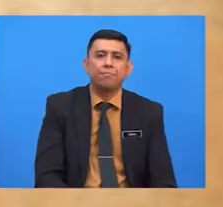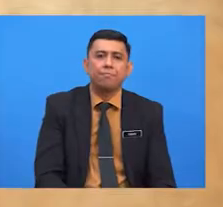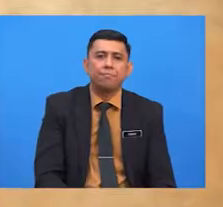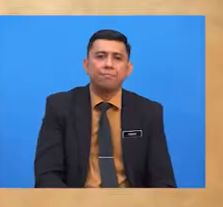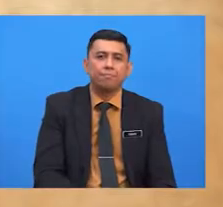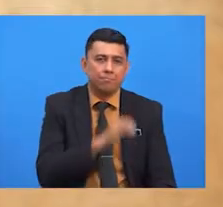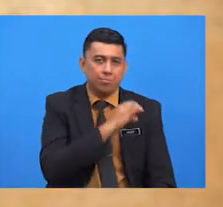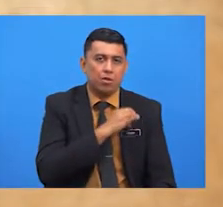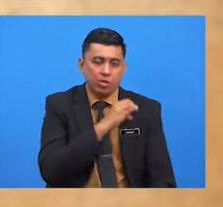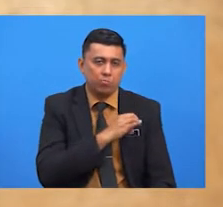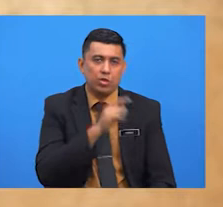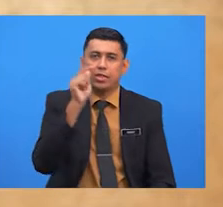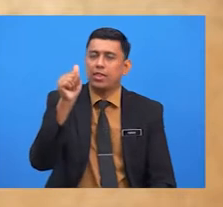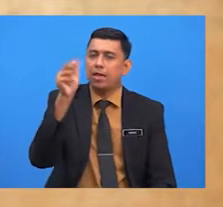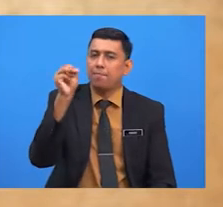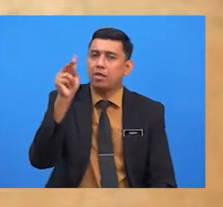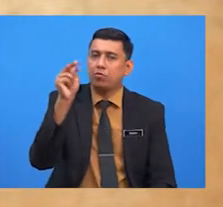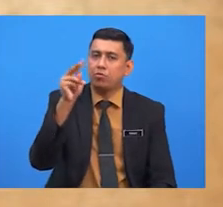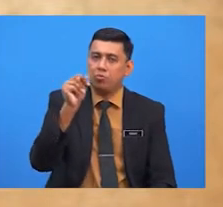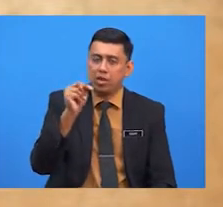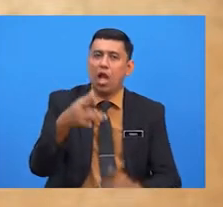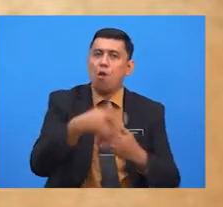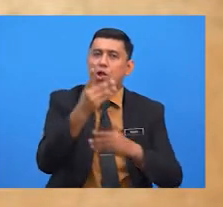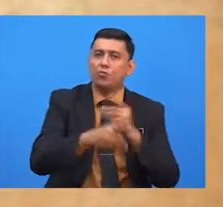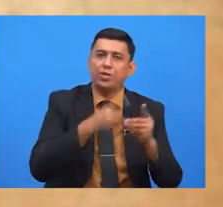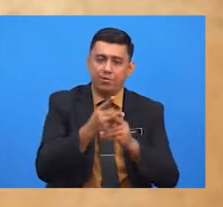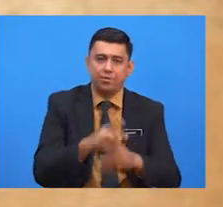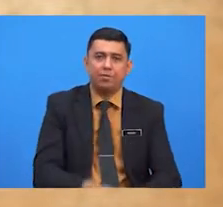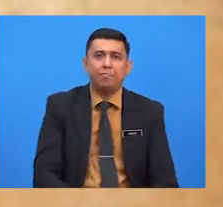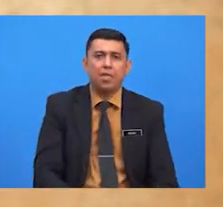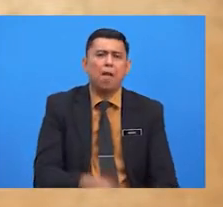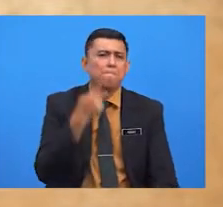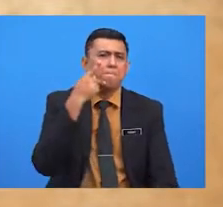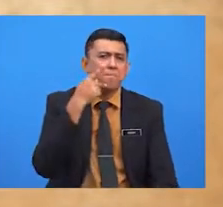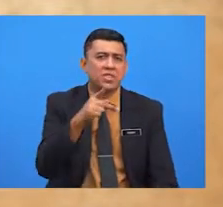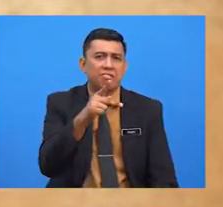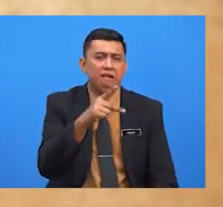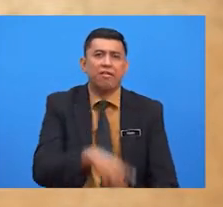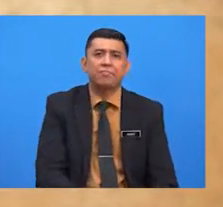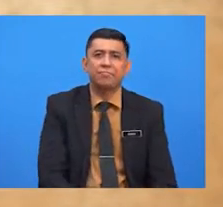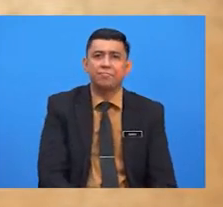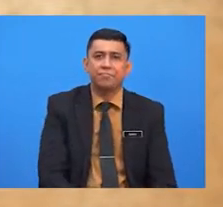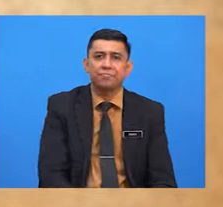Ciri-ciri tamadun awal dunia yang pertama ialah pemerintahan.